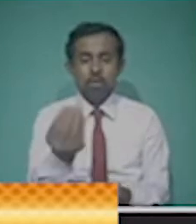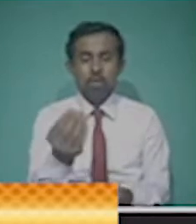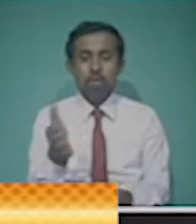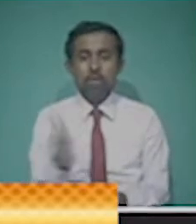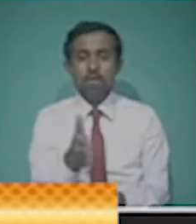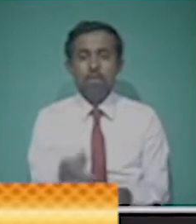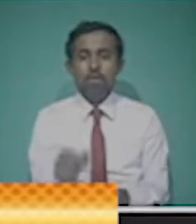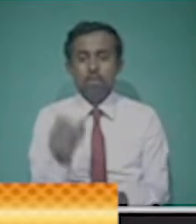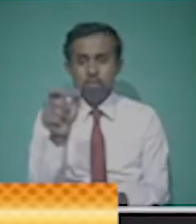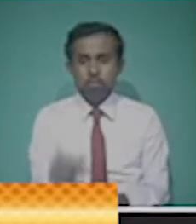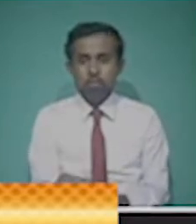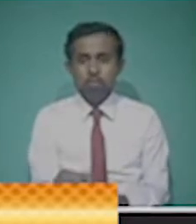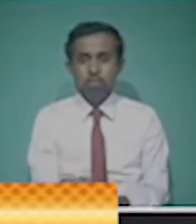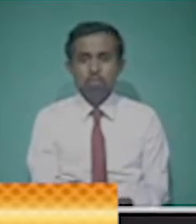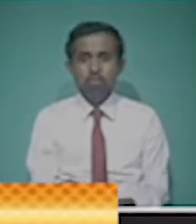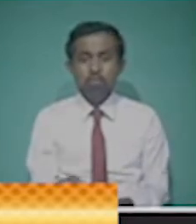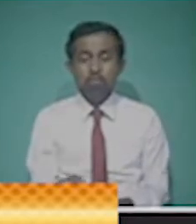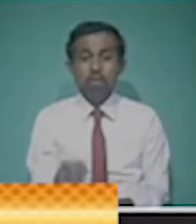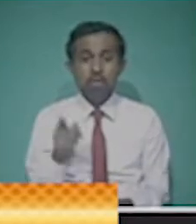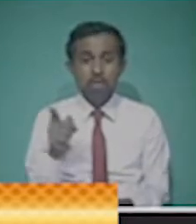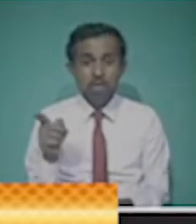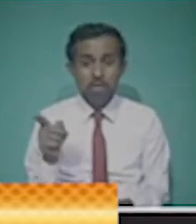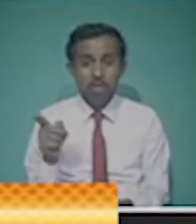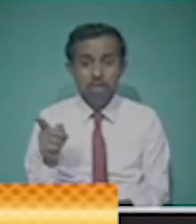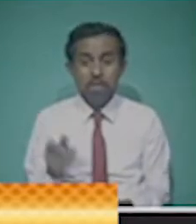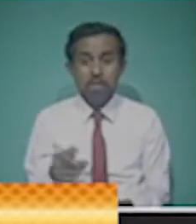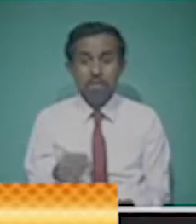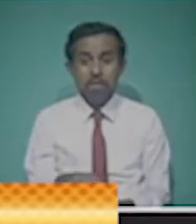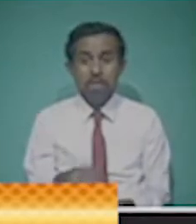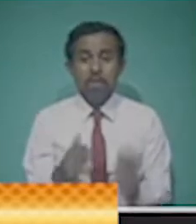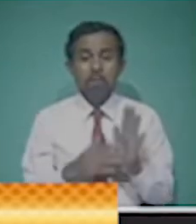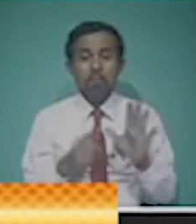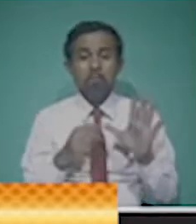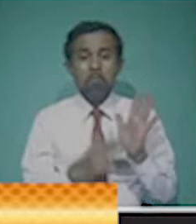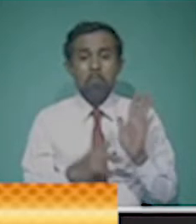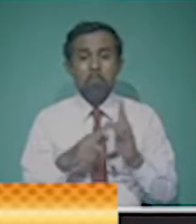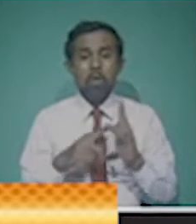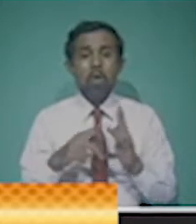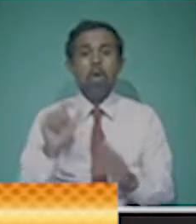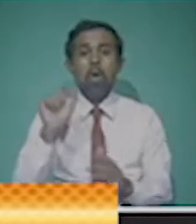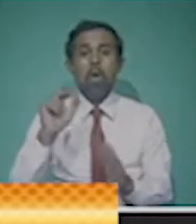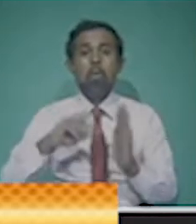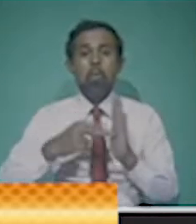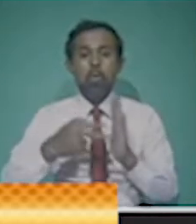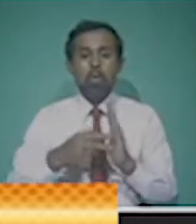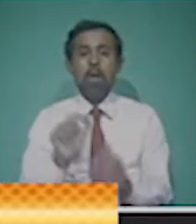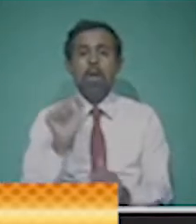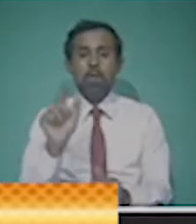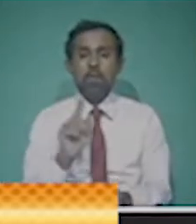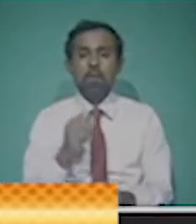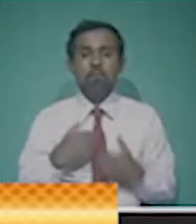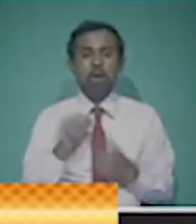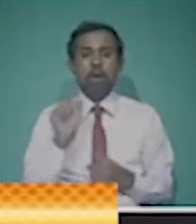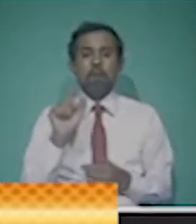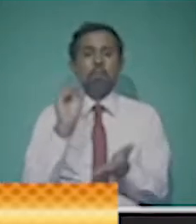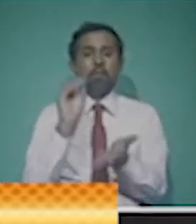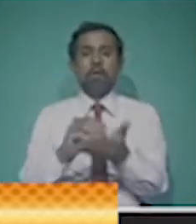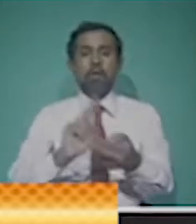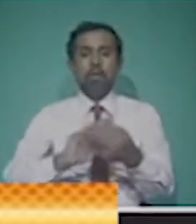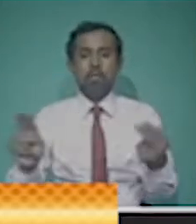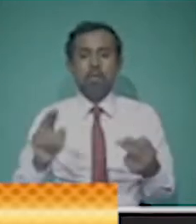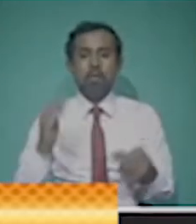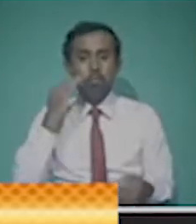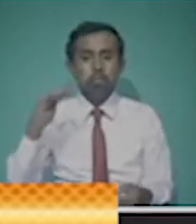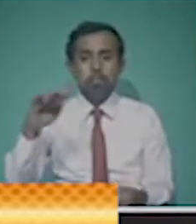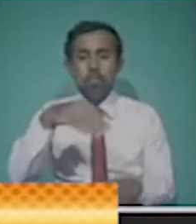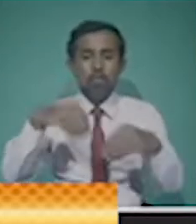apa. Mengidli makaran kita. Projek dekana manusia ini projek kita nampat dana kita tidak kira. Makin nampat dana depan. Janata awatnya